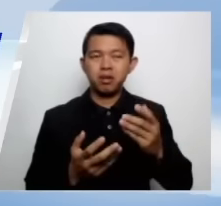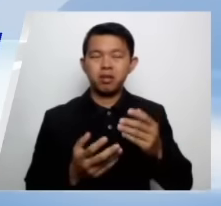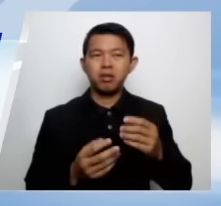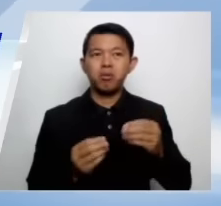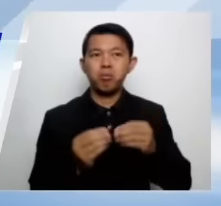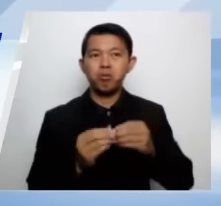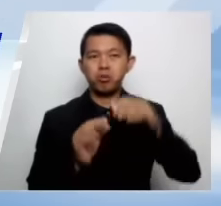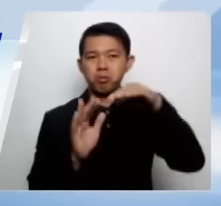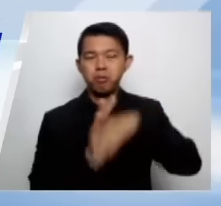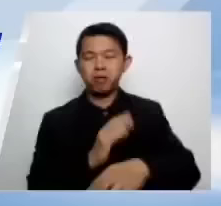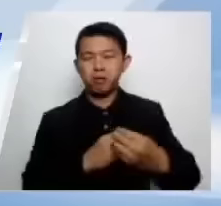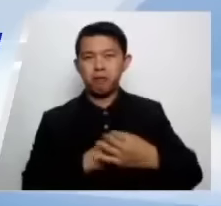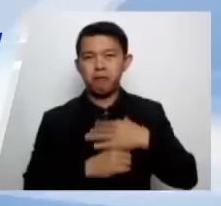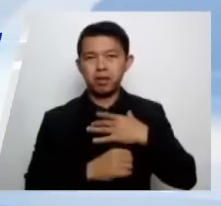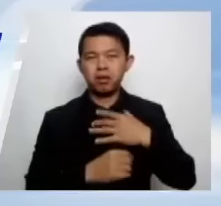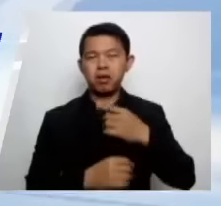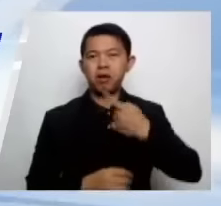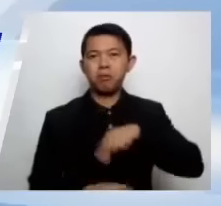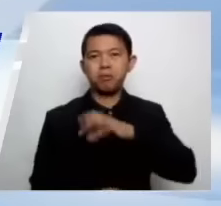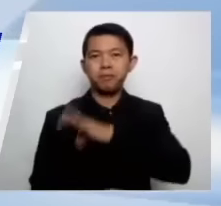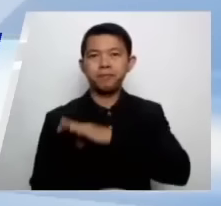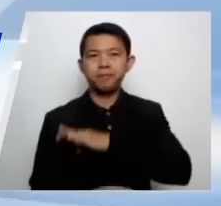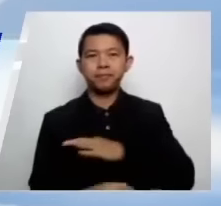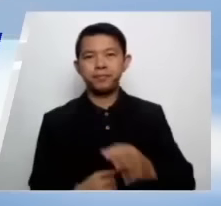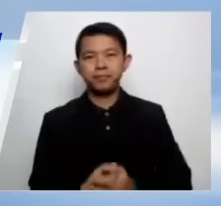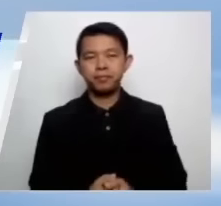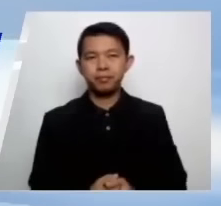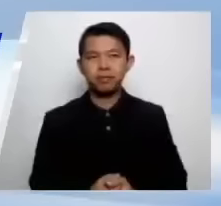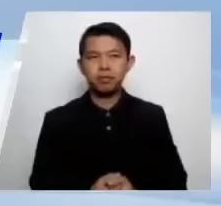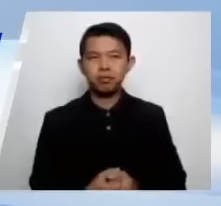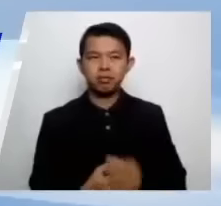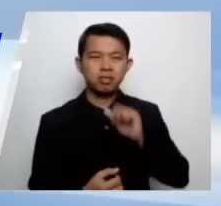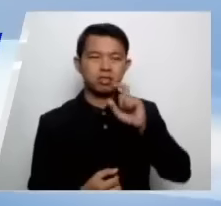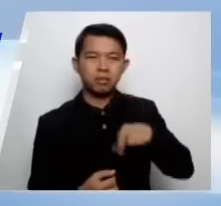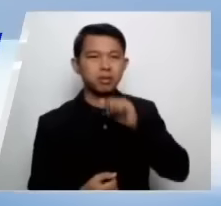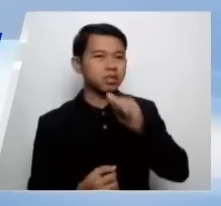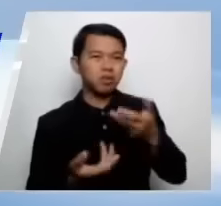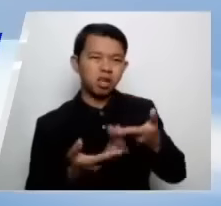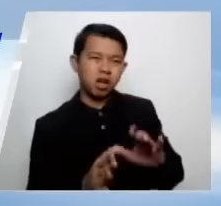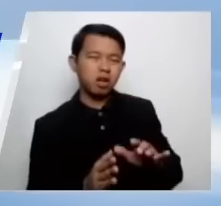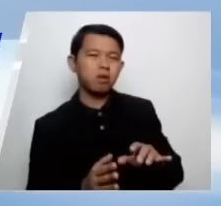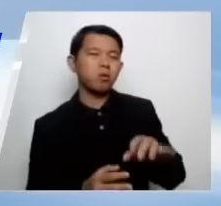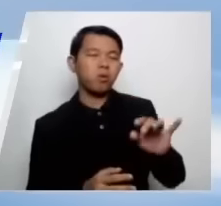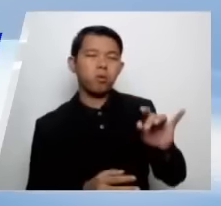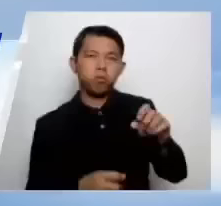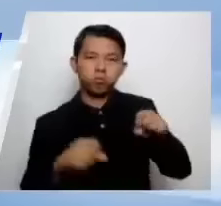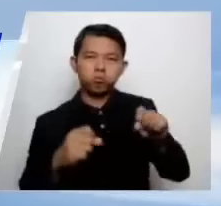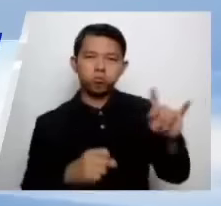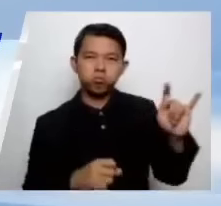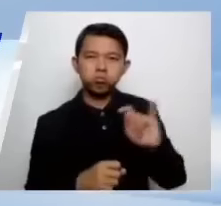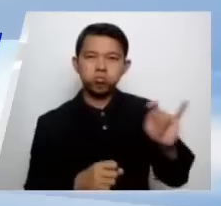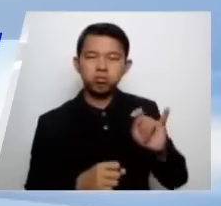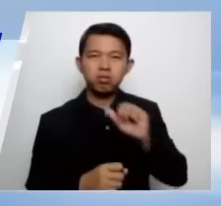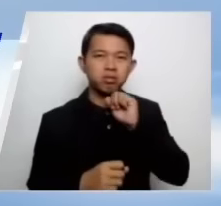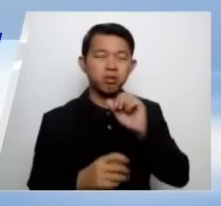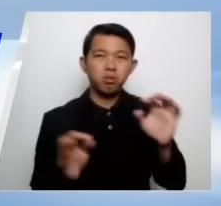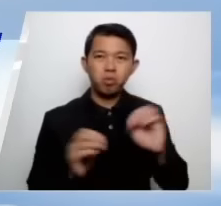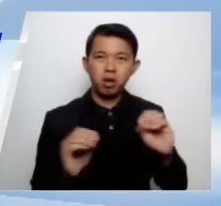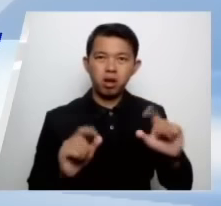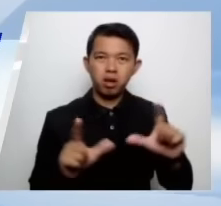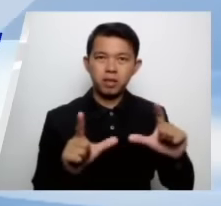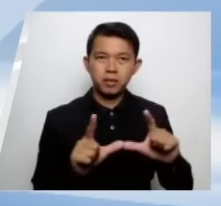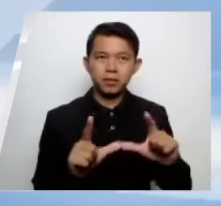amin yan. Hindi raw patas na nakakabiyahe ang mga motorcycle taxi na walang prangkisa tulad ng mga bus at mga jeepney. Ang hirap-hirap po